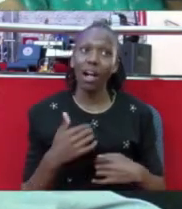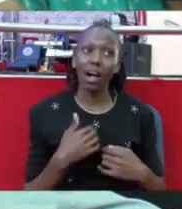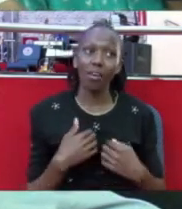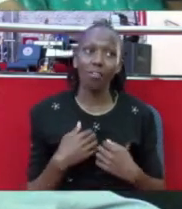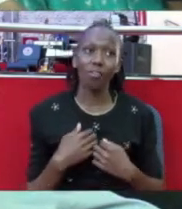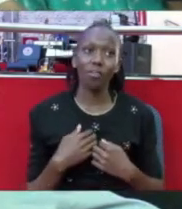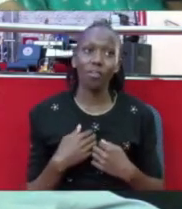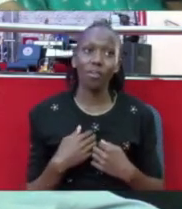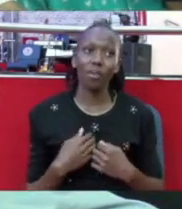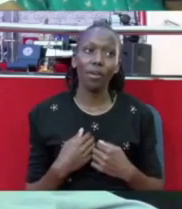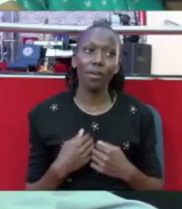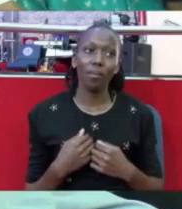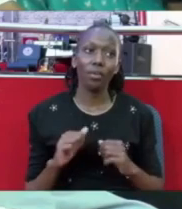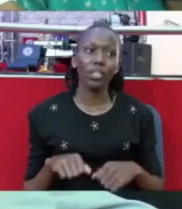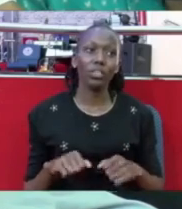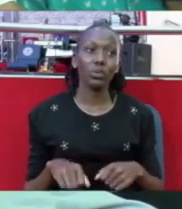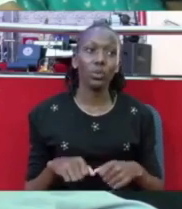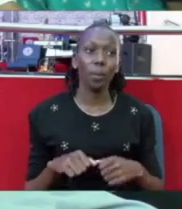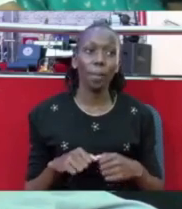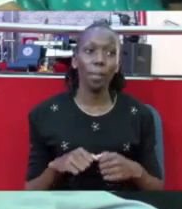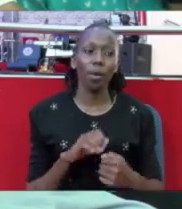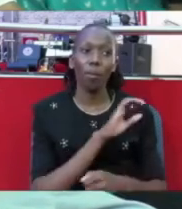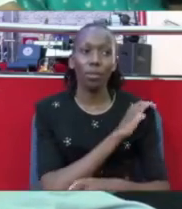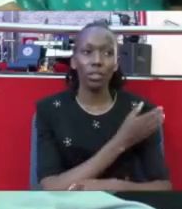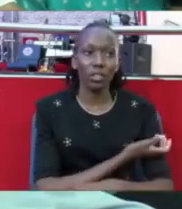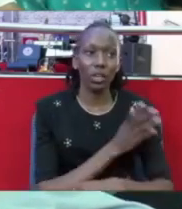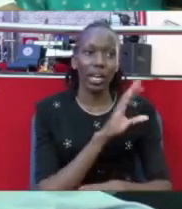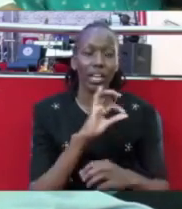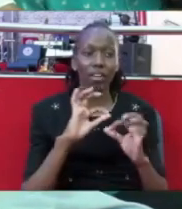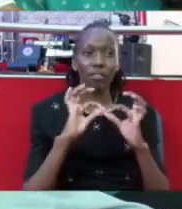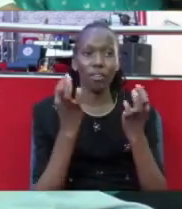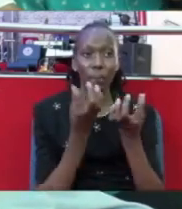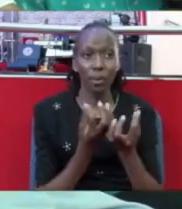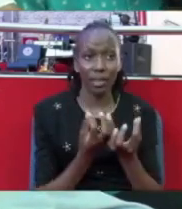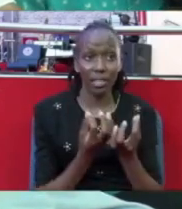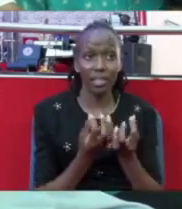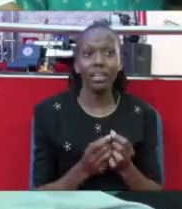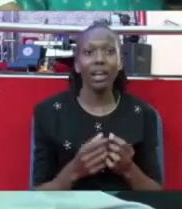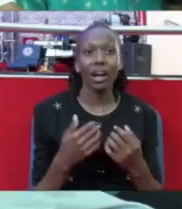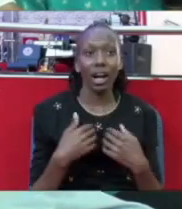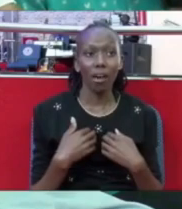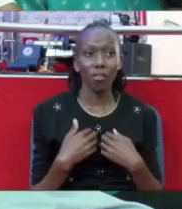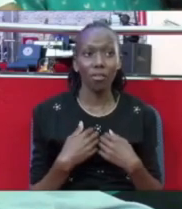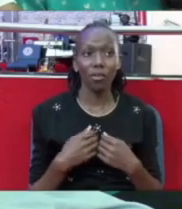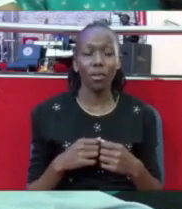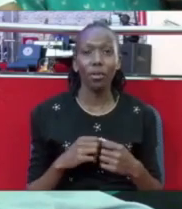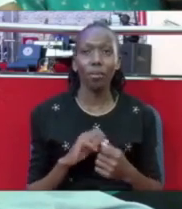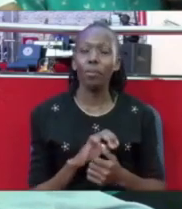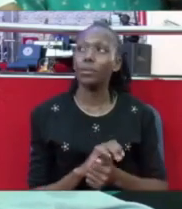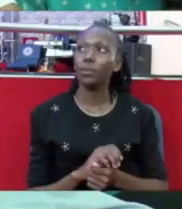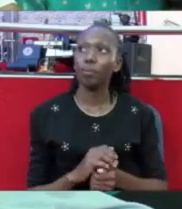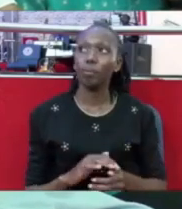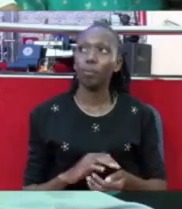And families with the potential to become great. Na familia ambazo zina uwezo wa kuwa kubwa. And I agree that we